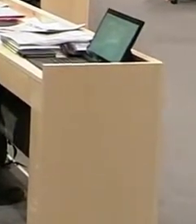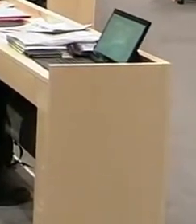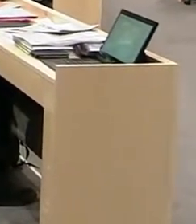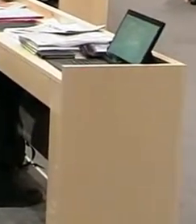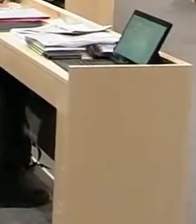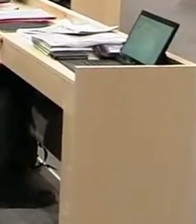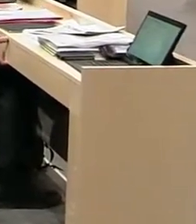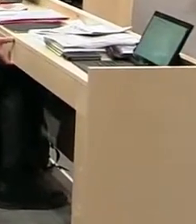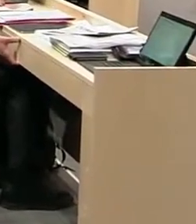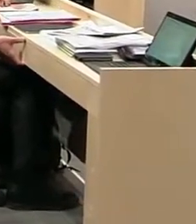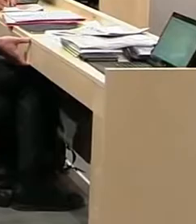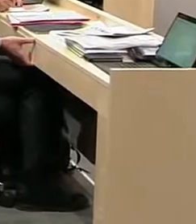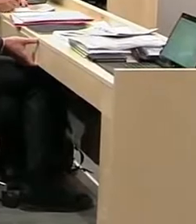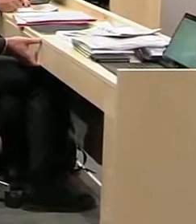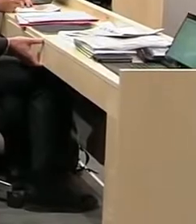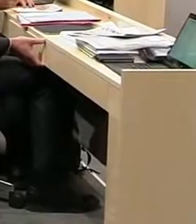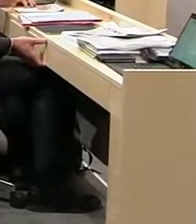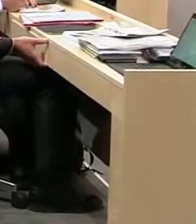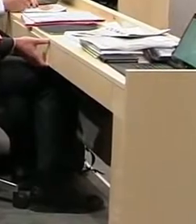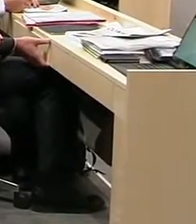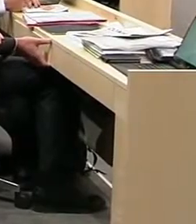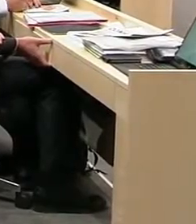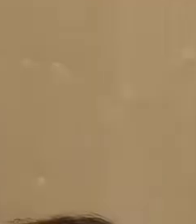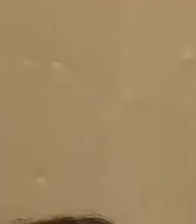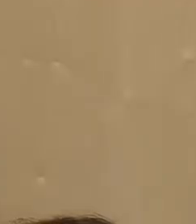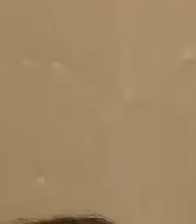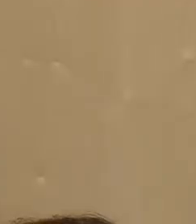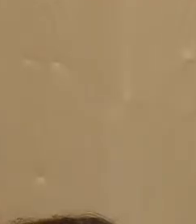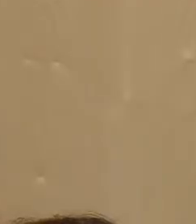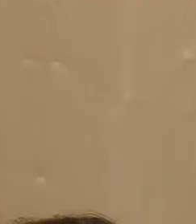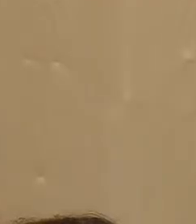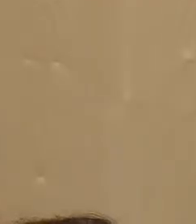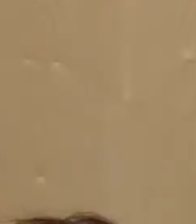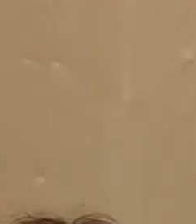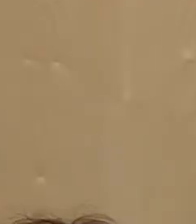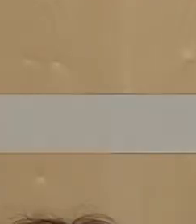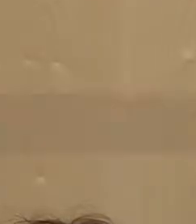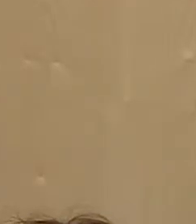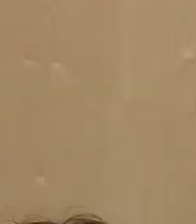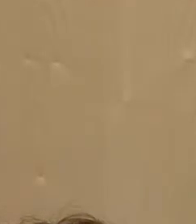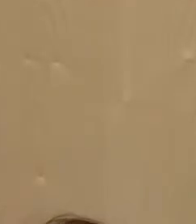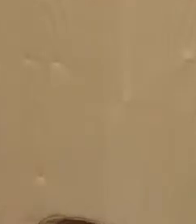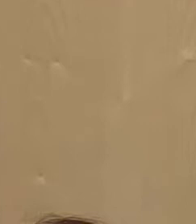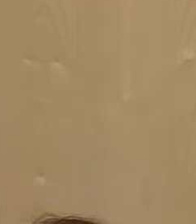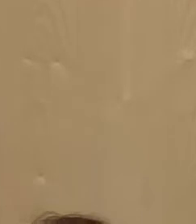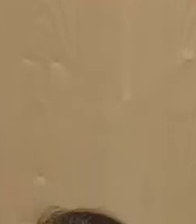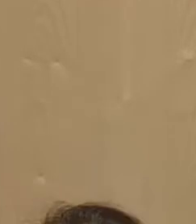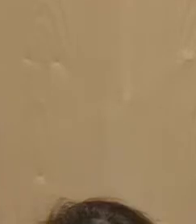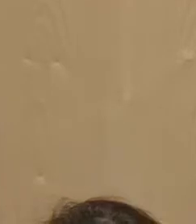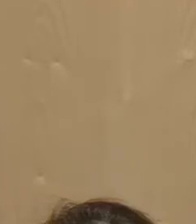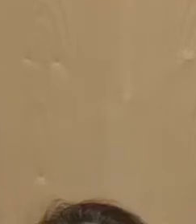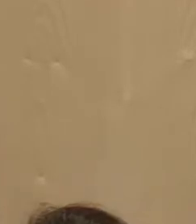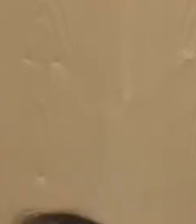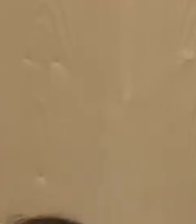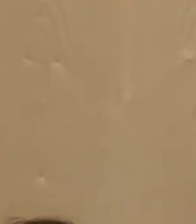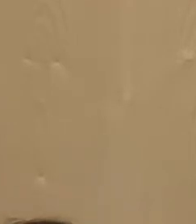dieses Budget zum Bereich Verkehr zeigt, was generell sich zeigt, nämlich es